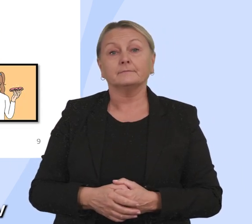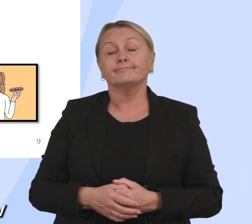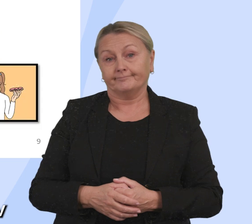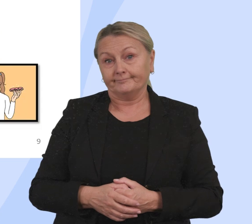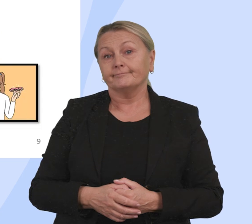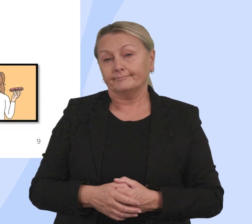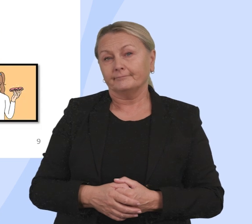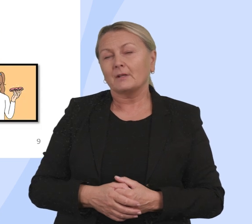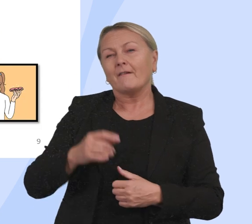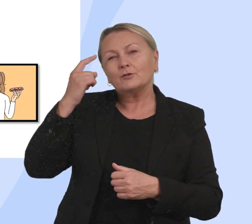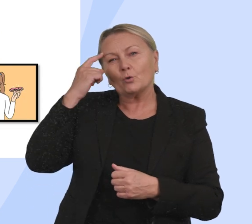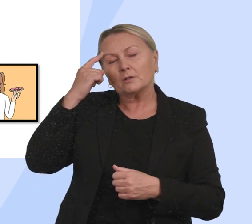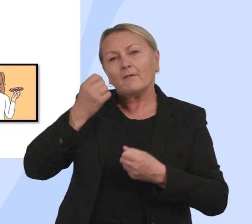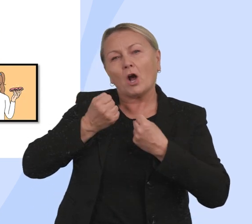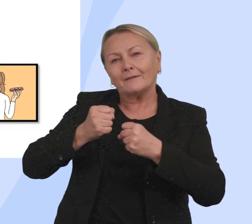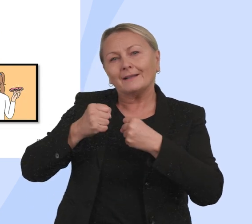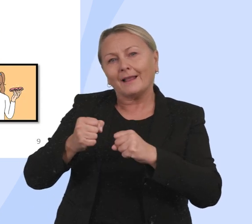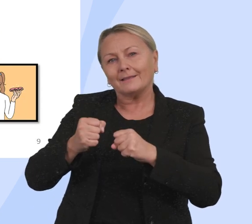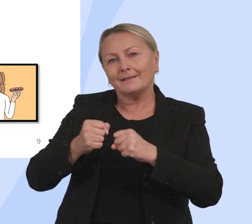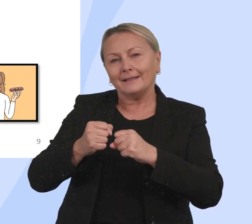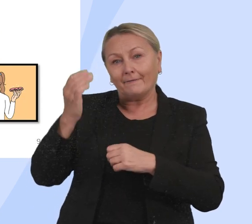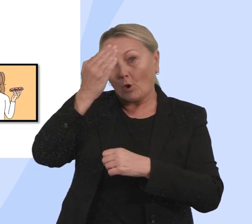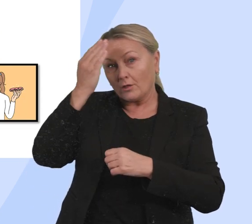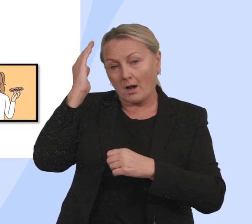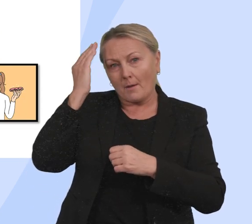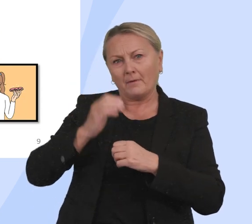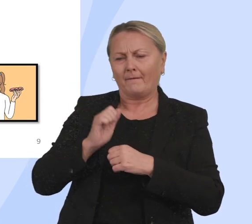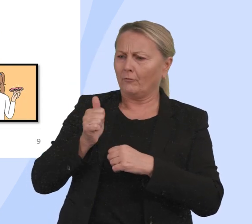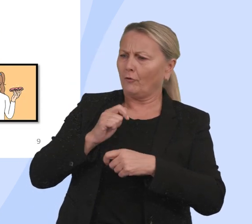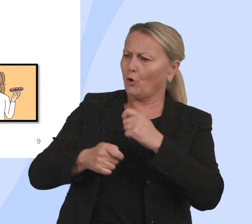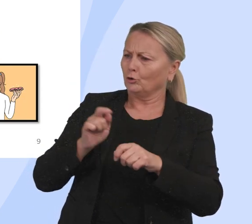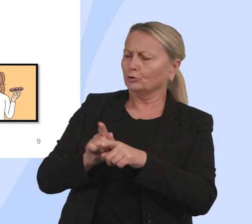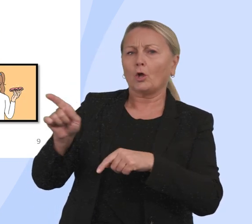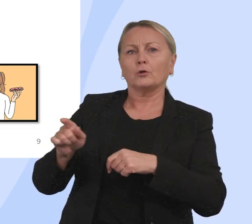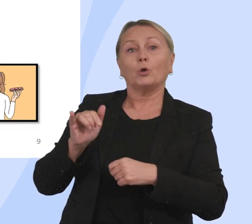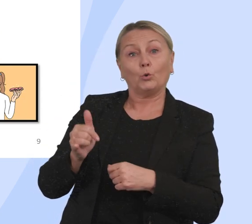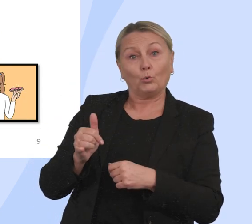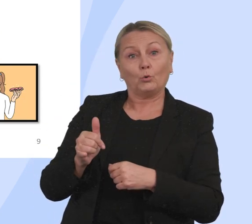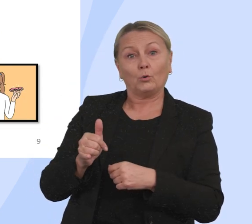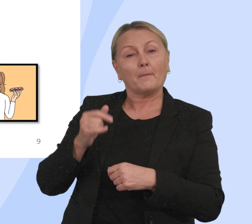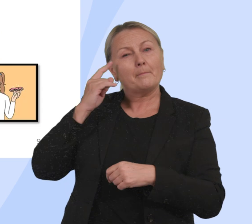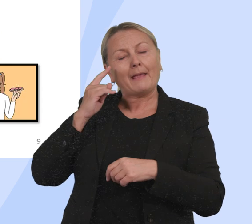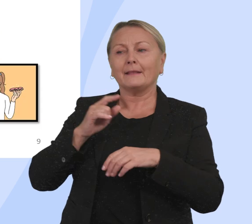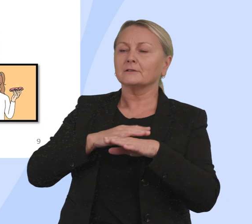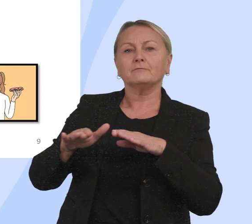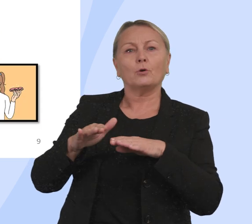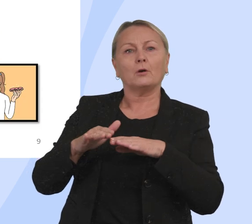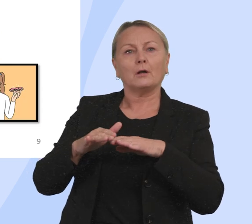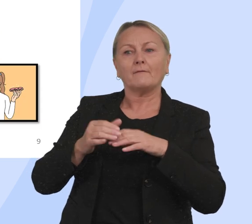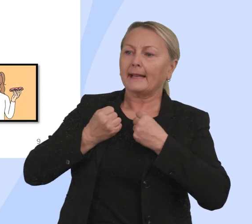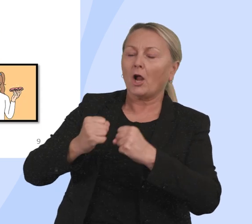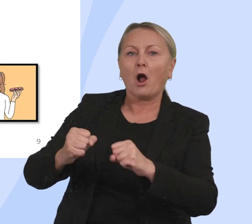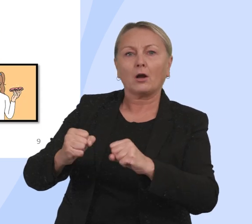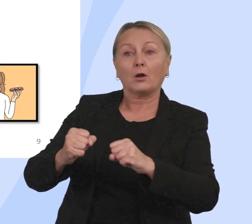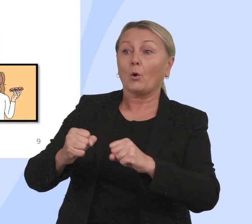i frontallapperne. Hvorfor gør hun det? Og det er fordi det meningsfulde ofte kan være på spil. Jeg rækker kun ud efter noget, som jeg egentlig synes